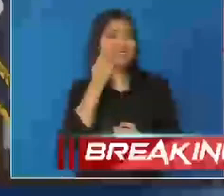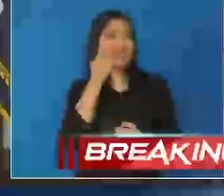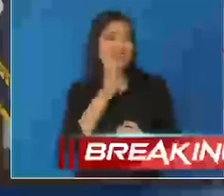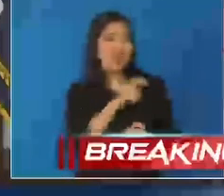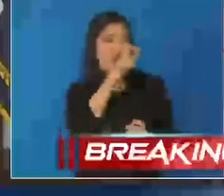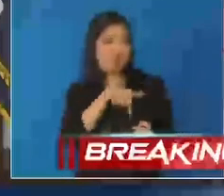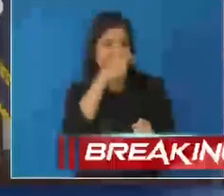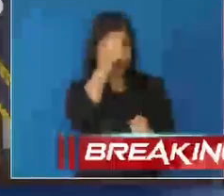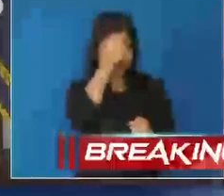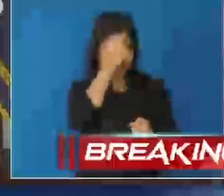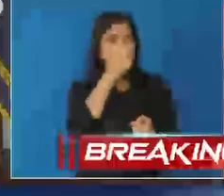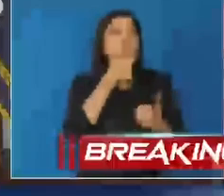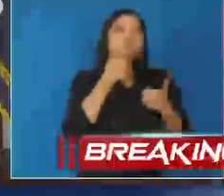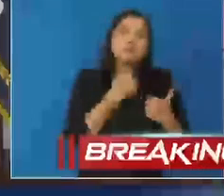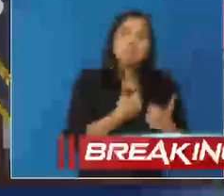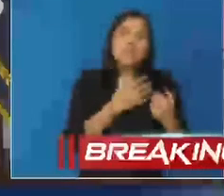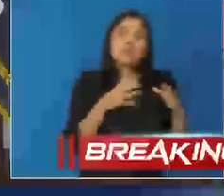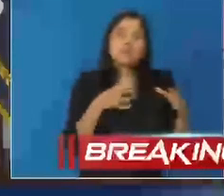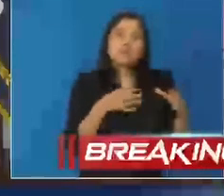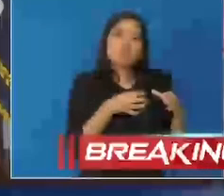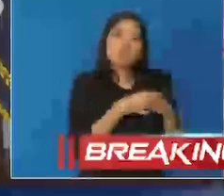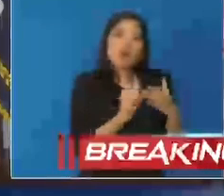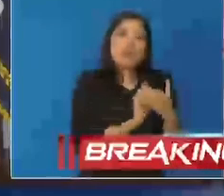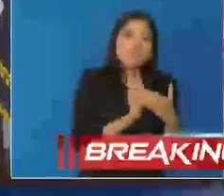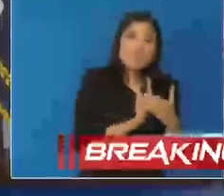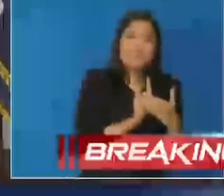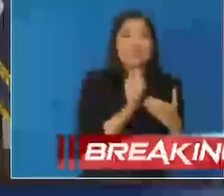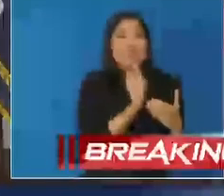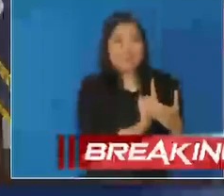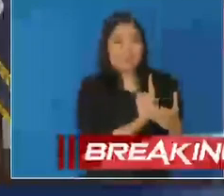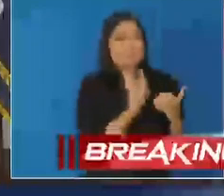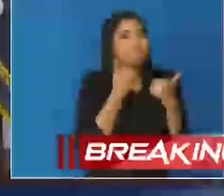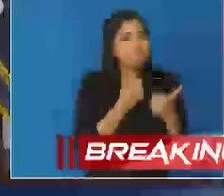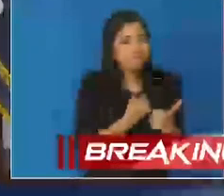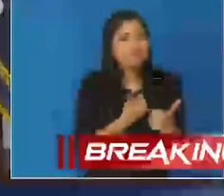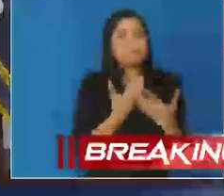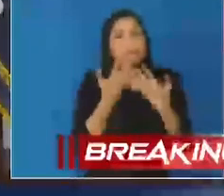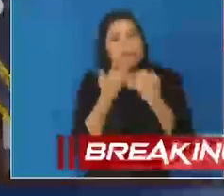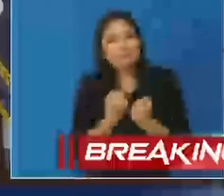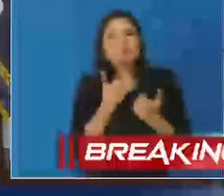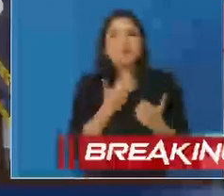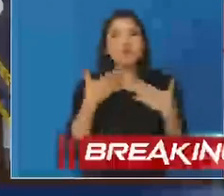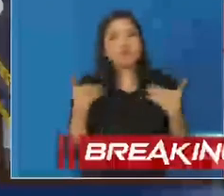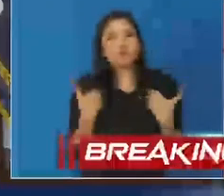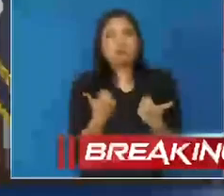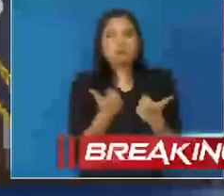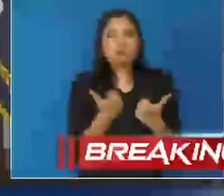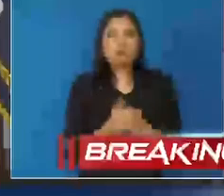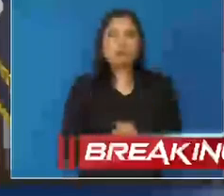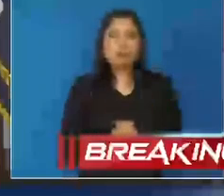bisa melaksanakan isolasi Mandiri dengan baik sehingga diharapkan bisa sembuh dengan baik